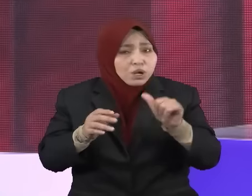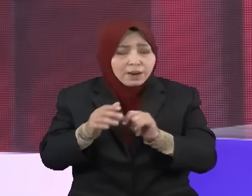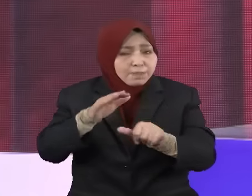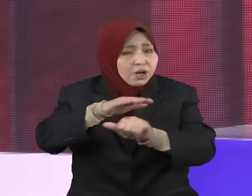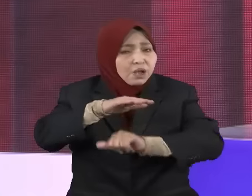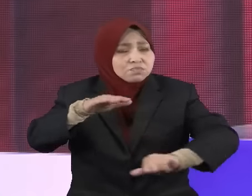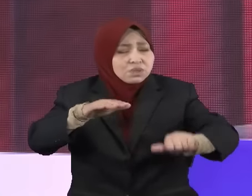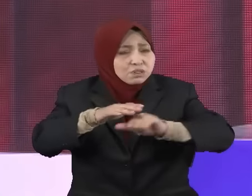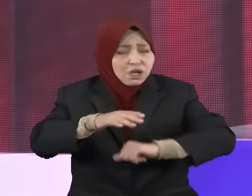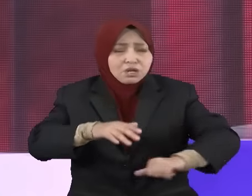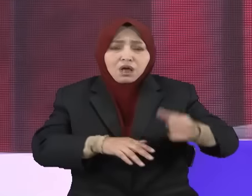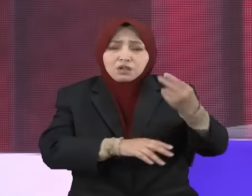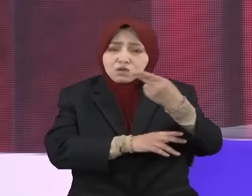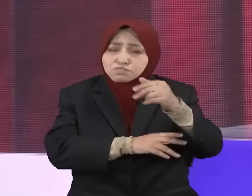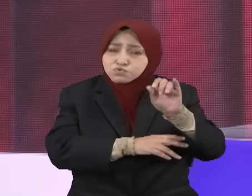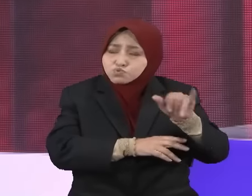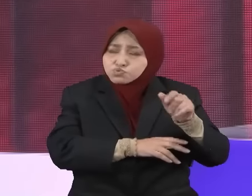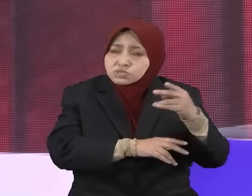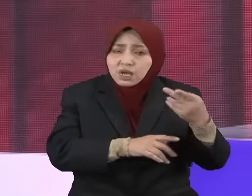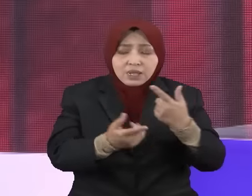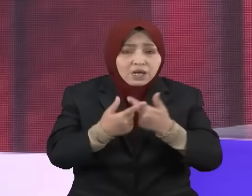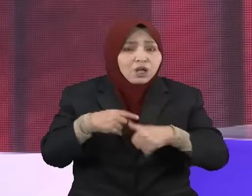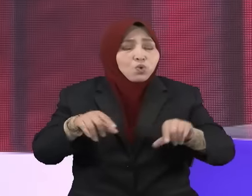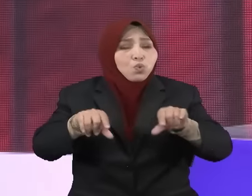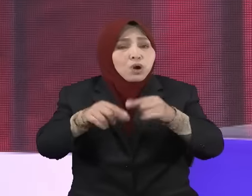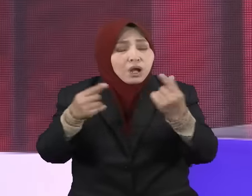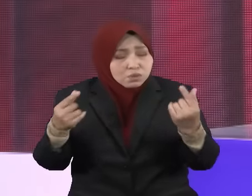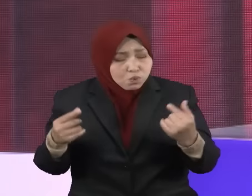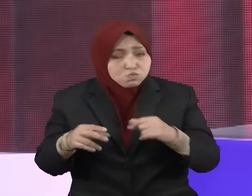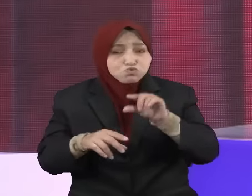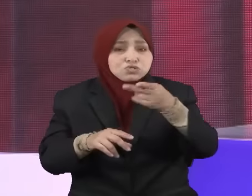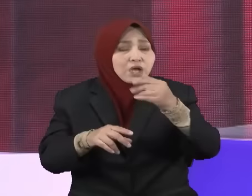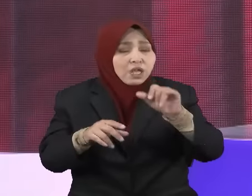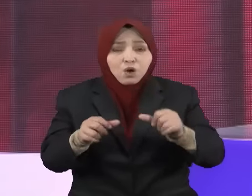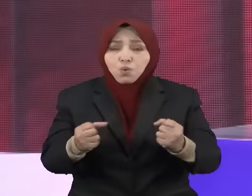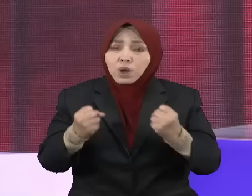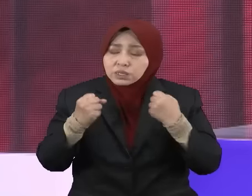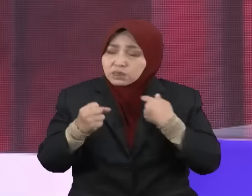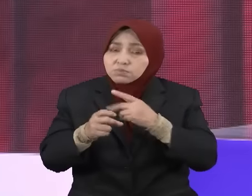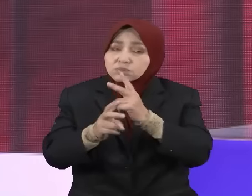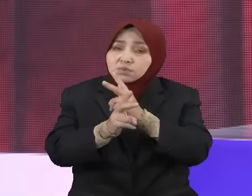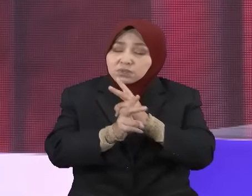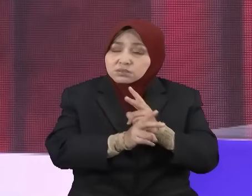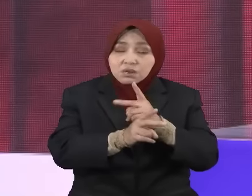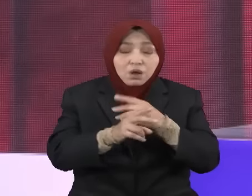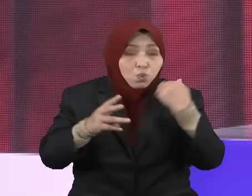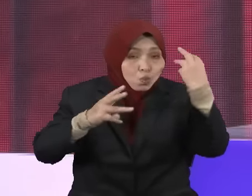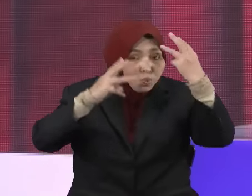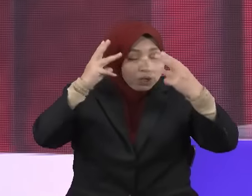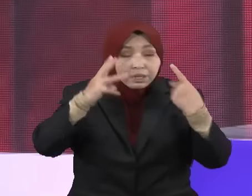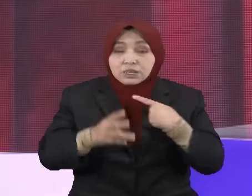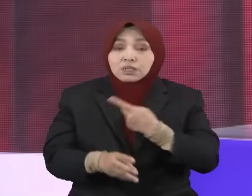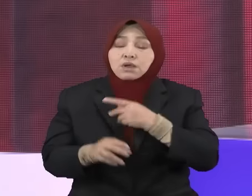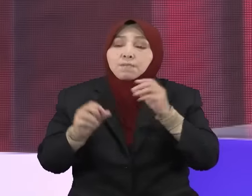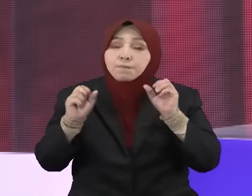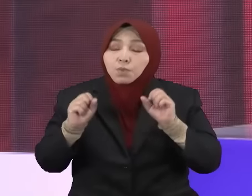pada hujjatul baligh daripada Al-Quran, hujah yang kuat, maka kita kena berjaga-jaga, khawatir kita